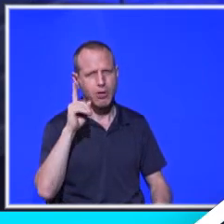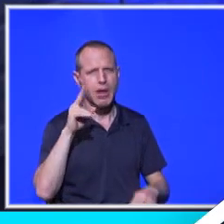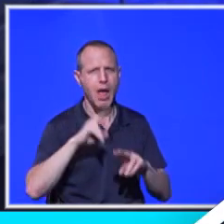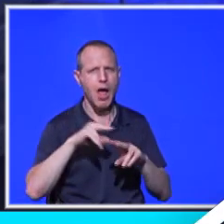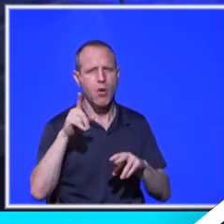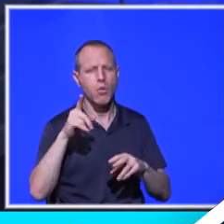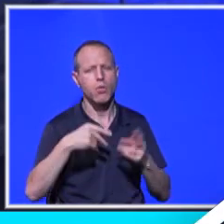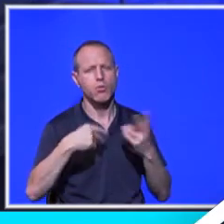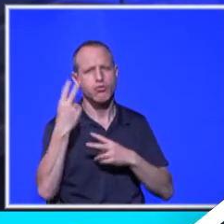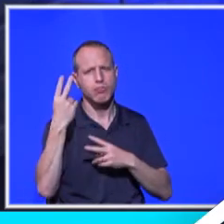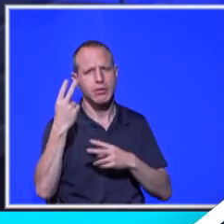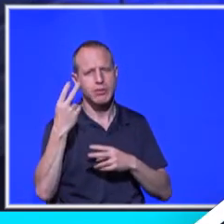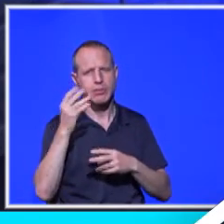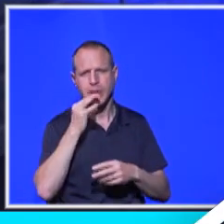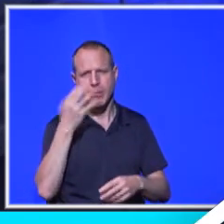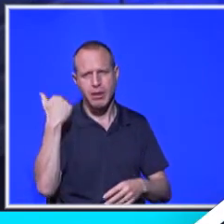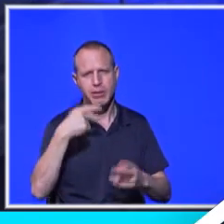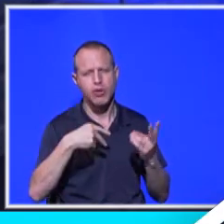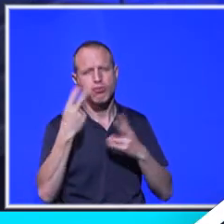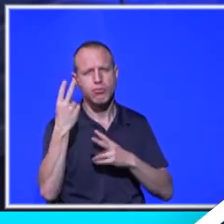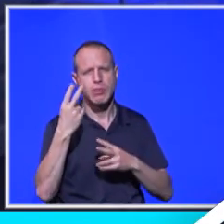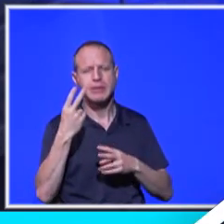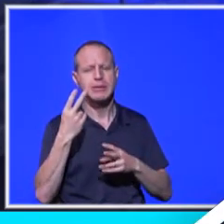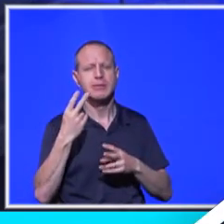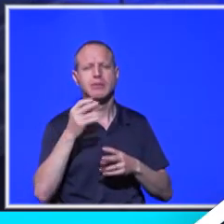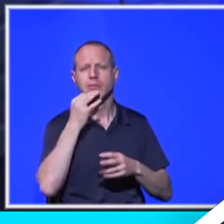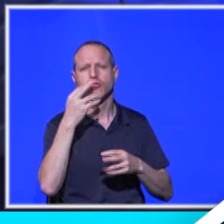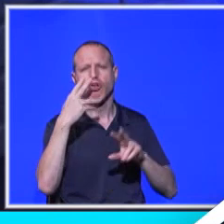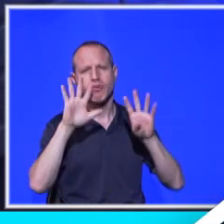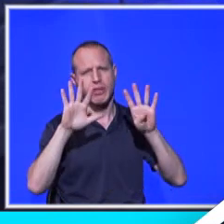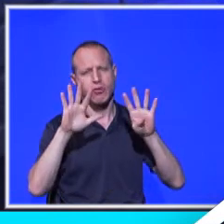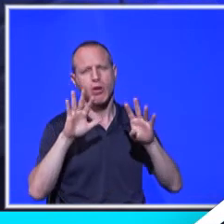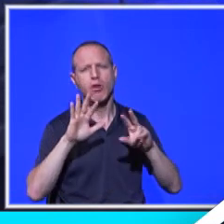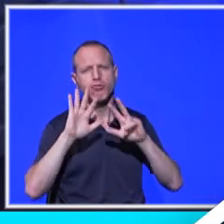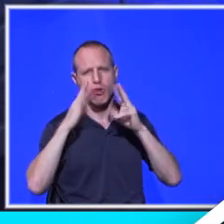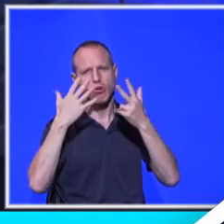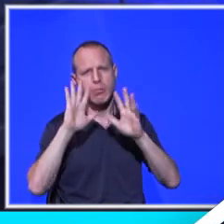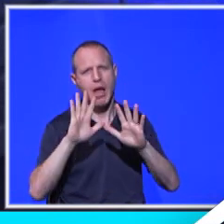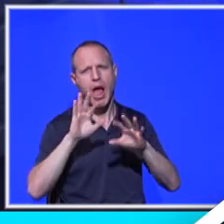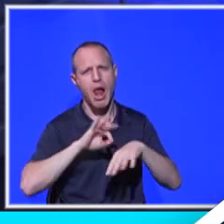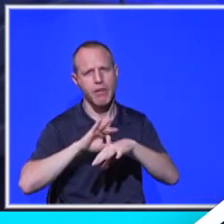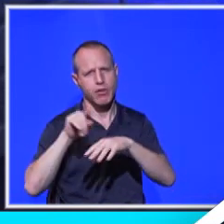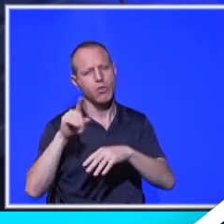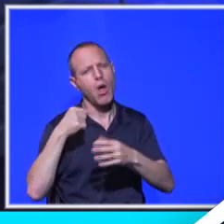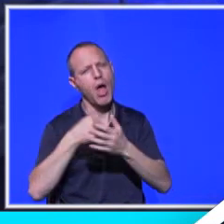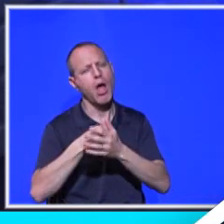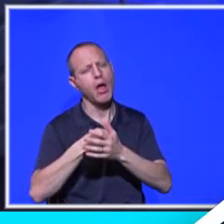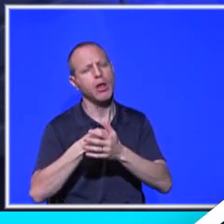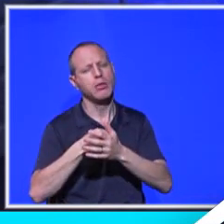הוא השפז, עם כמה הייתי שהוא השפז, הייתי 39. ושמונה שנים ככה ליווינו אותו, עד שהוא החליט ללכת,